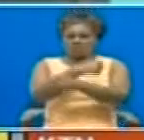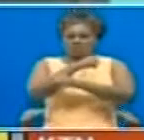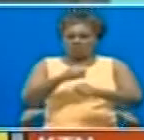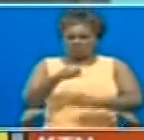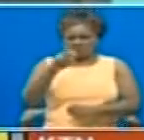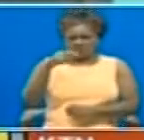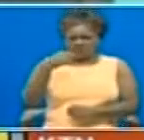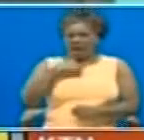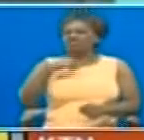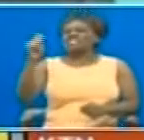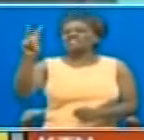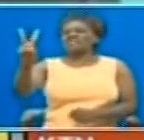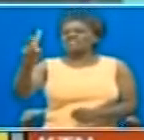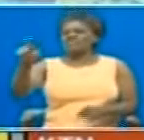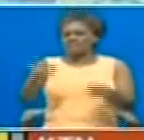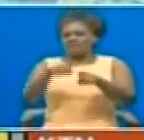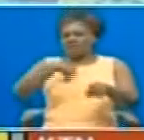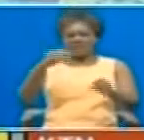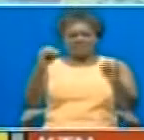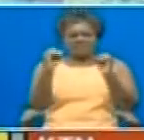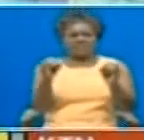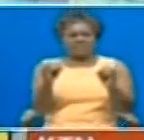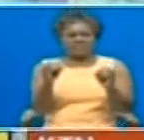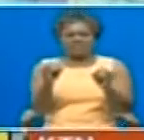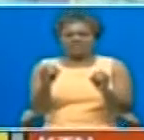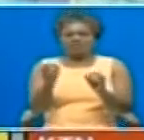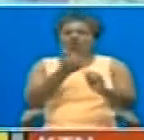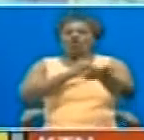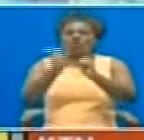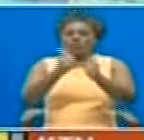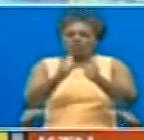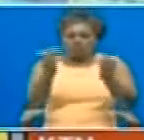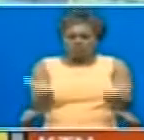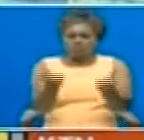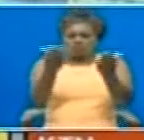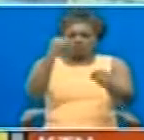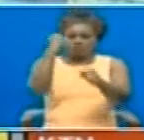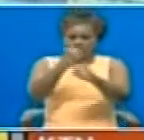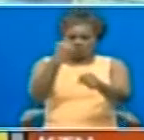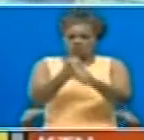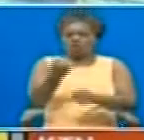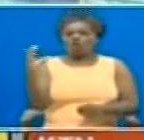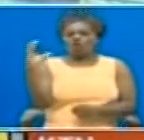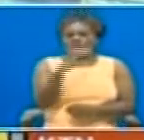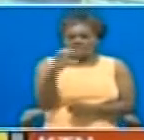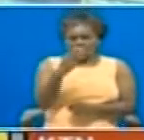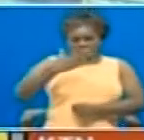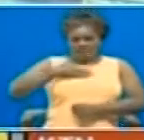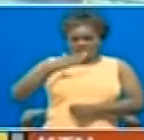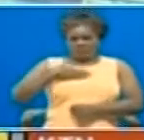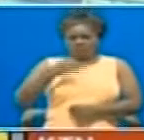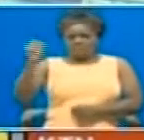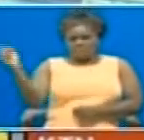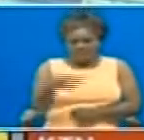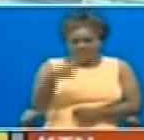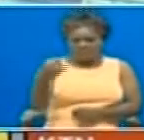kama hii yangu. Well, Burusha na KTN was a promotion that we did for our consumers. It was a 3-month